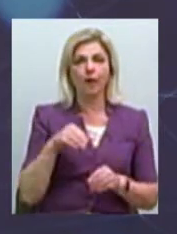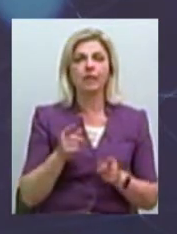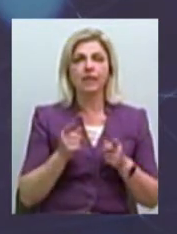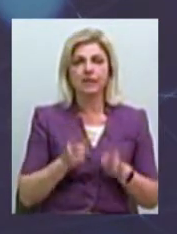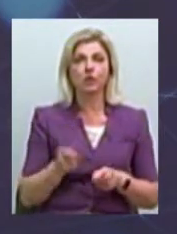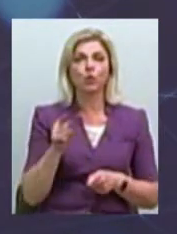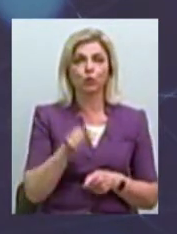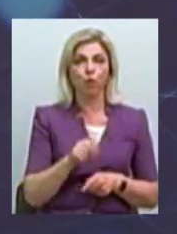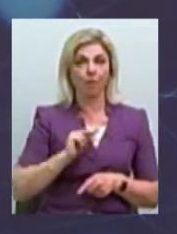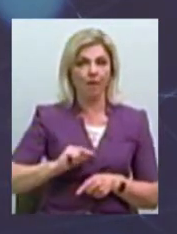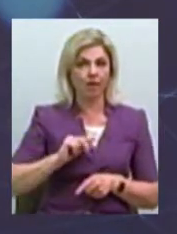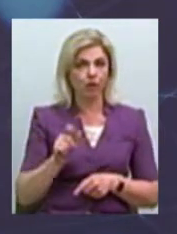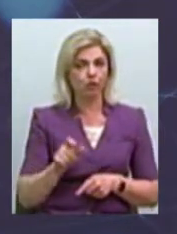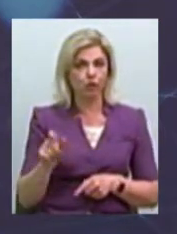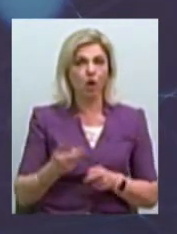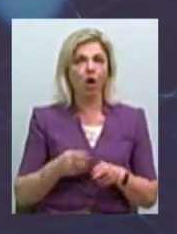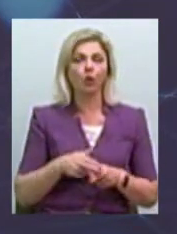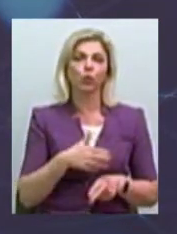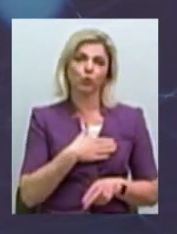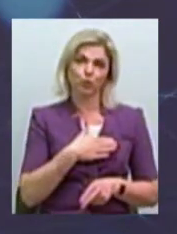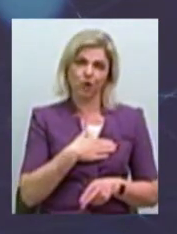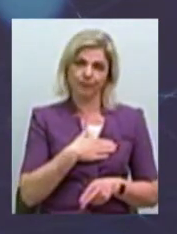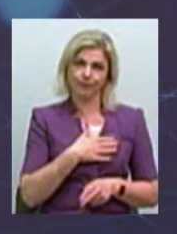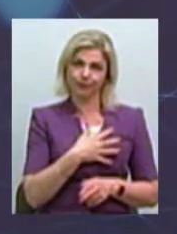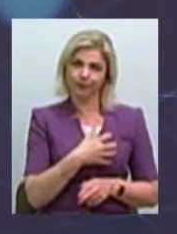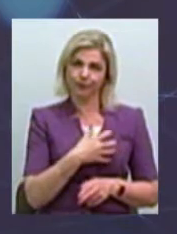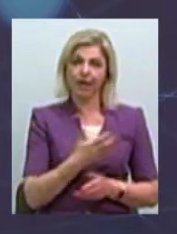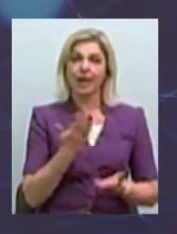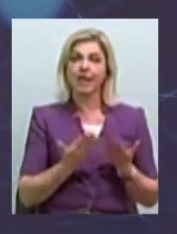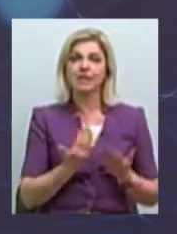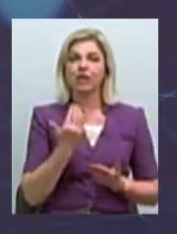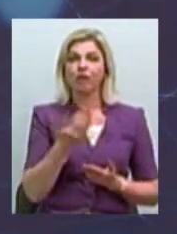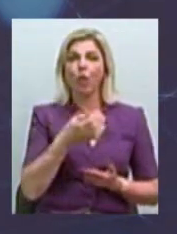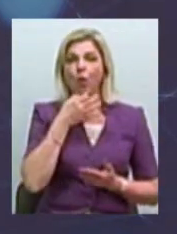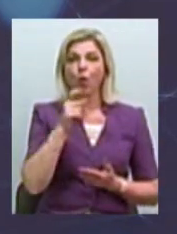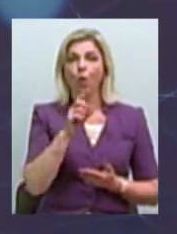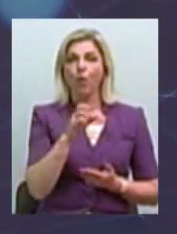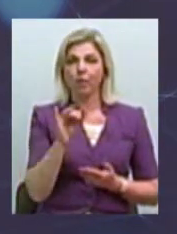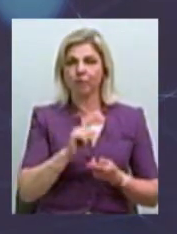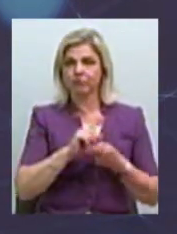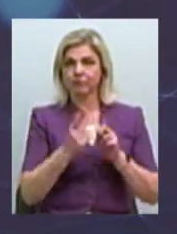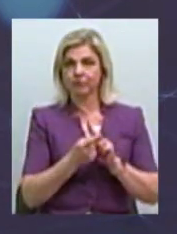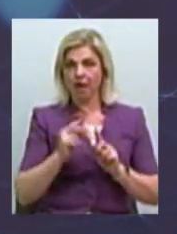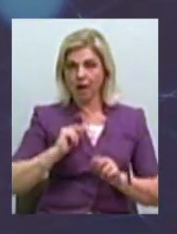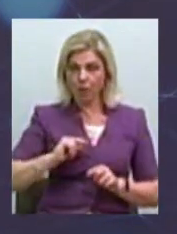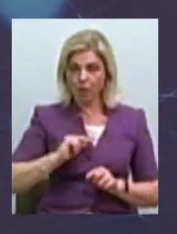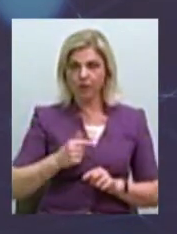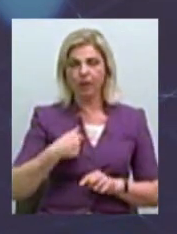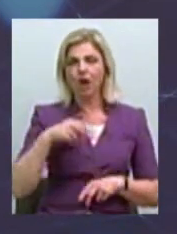ту професію, до якої лежить душа. І якщо твої хобби перетворюються на роботу, я вважаю, що це